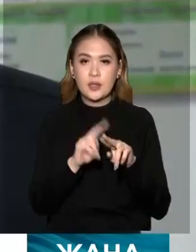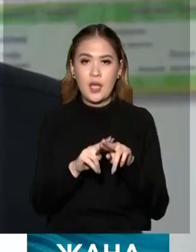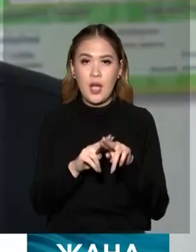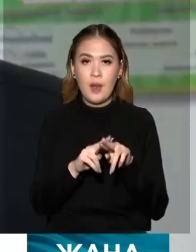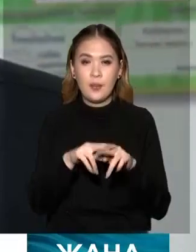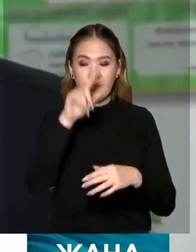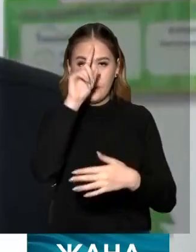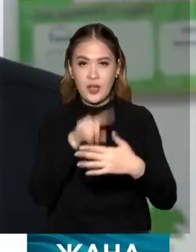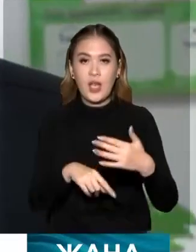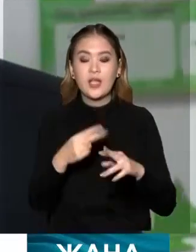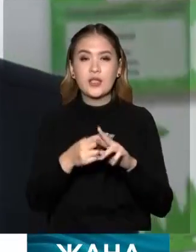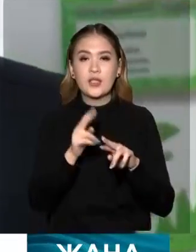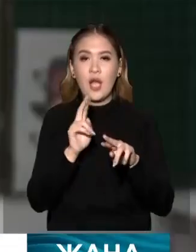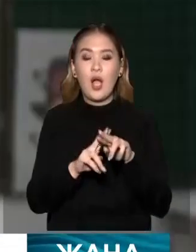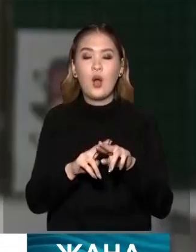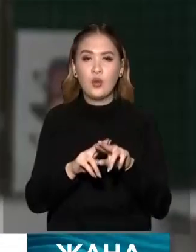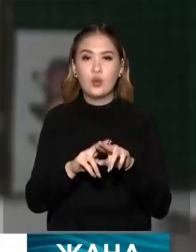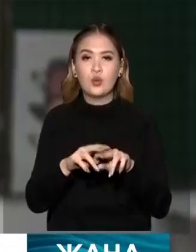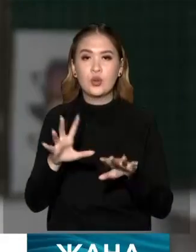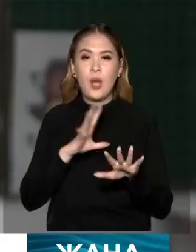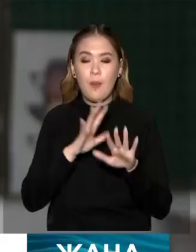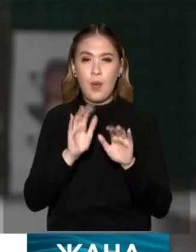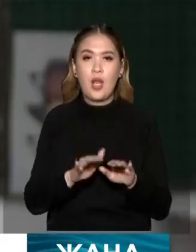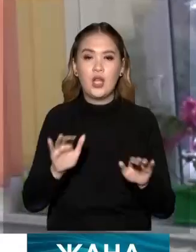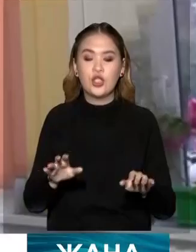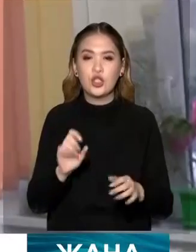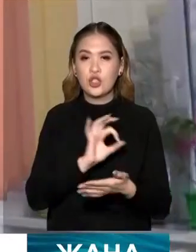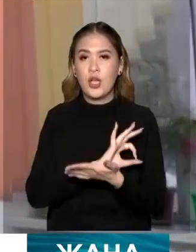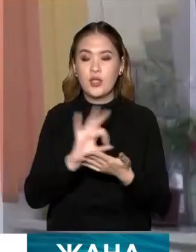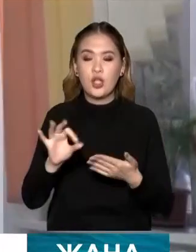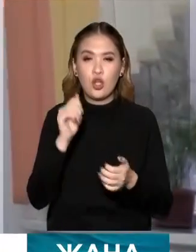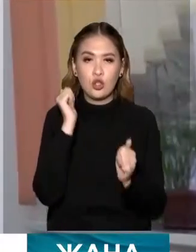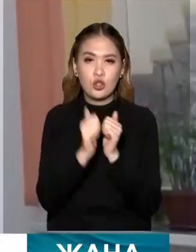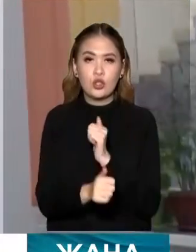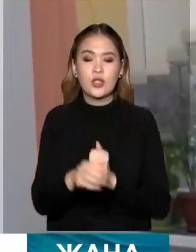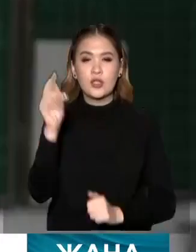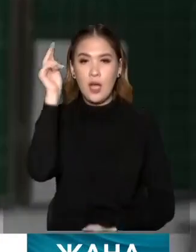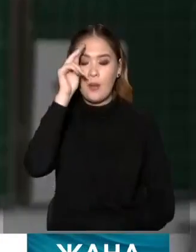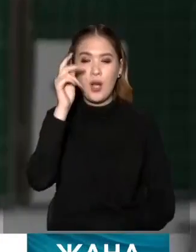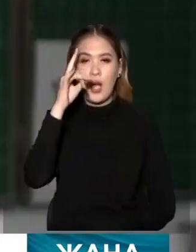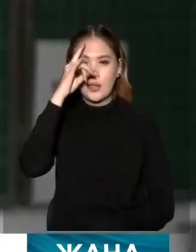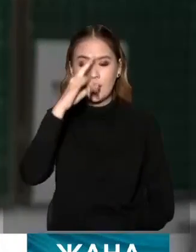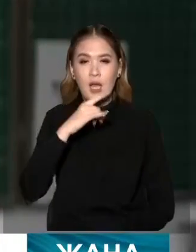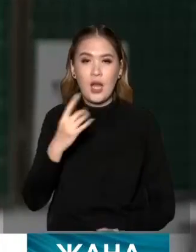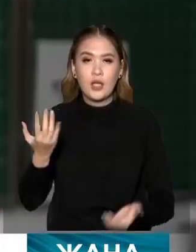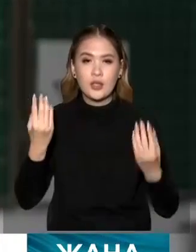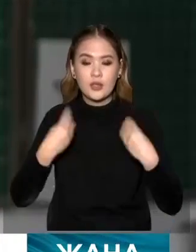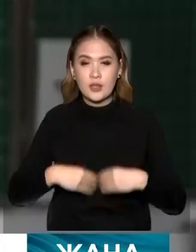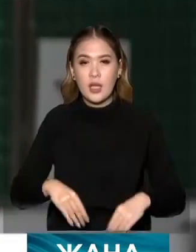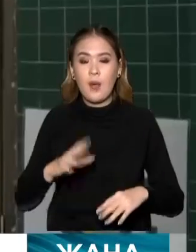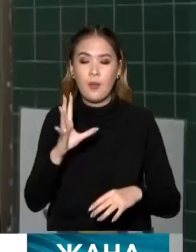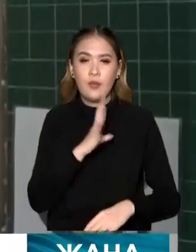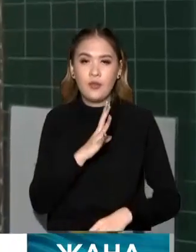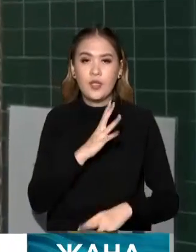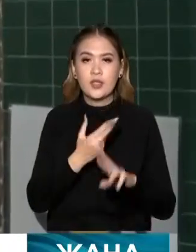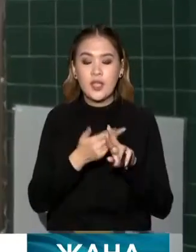ниеттенеміз. Сынымында 21 оқушы оқытамын. Балдарым үлгері өте жақсы. Күнде сабақта қазақша ұлттық киімімізді киіп